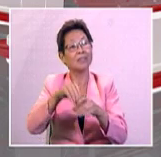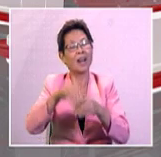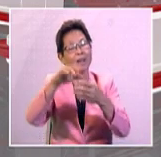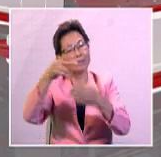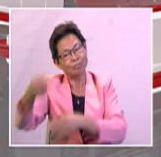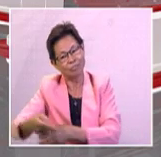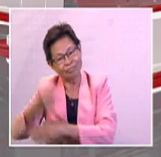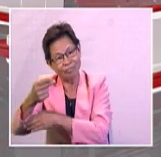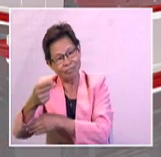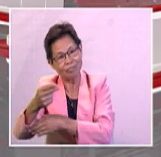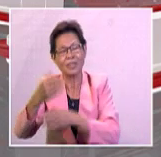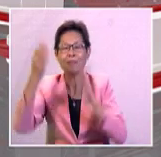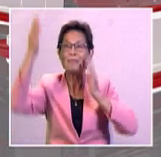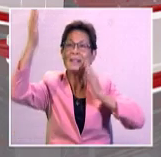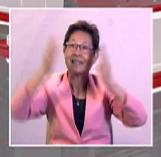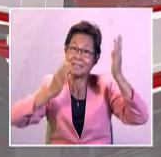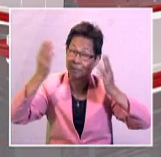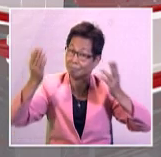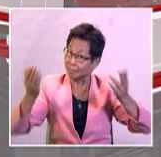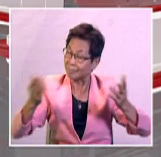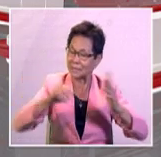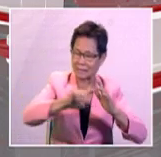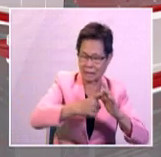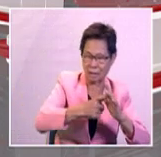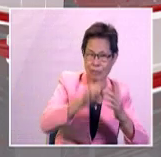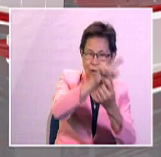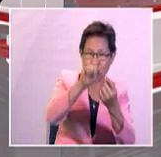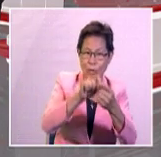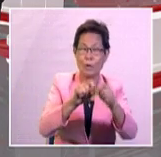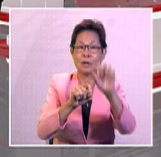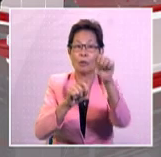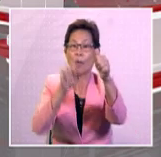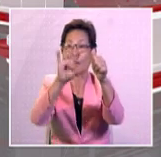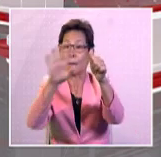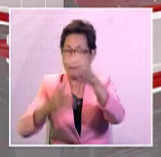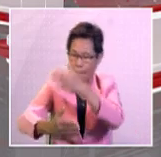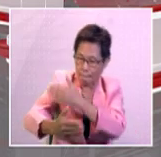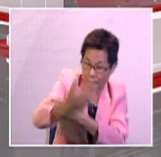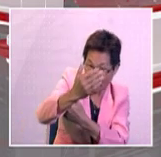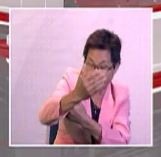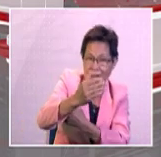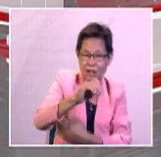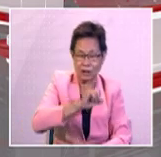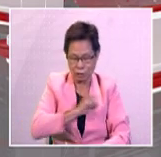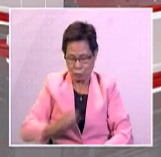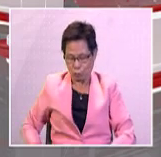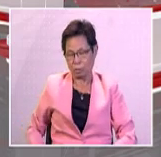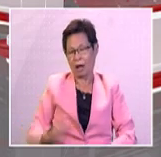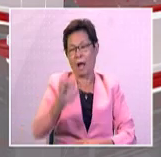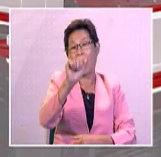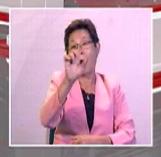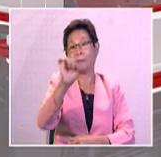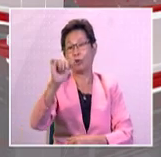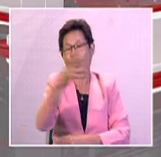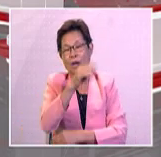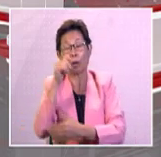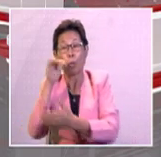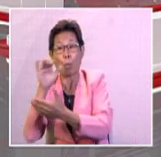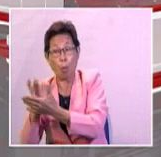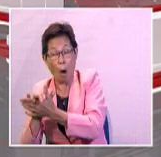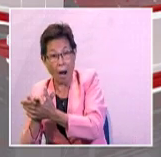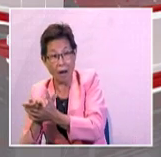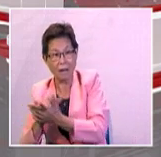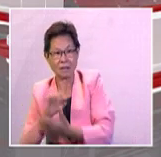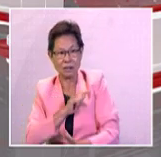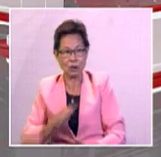lipatan sejarah tanah air. Ya, ia bermula tepat 10.45 pagi sebaik Sultan Abdullah dan Raja Permaisuri Agong